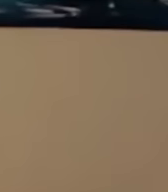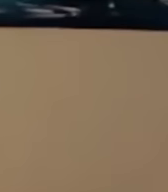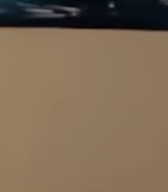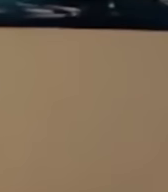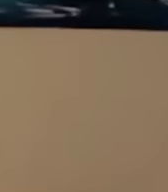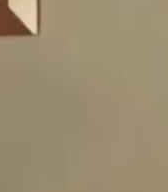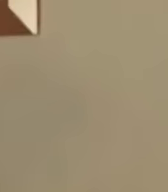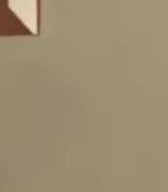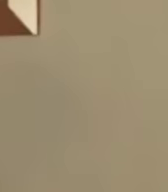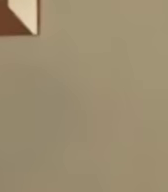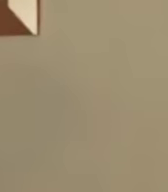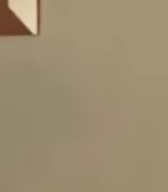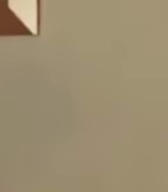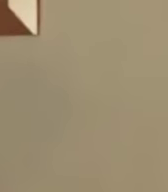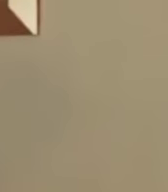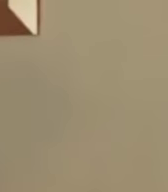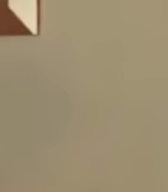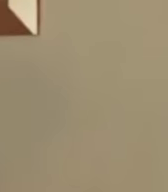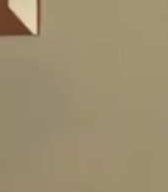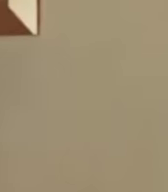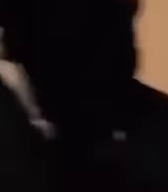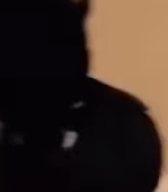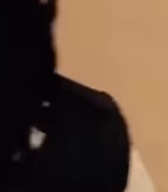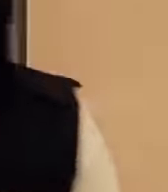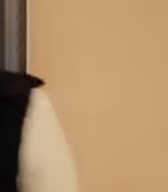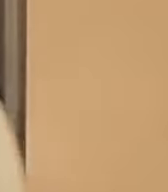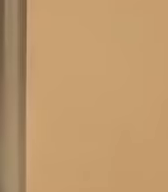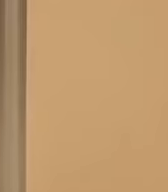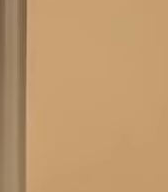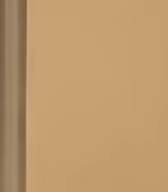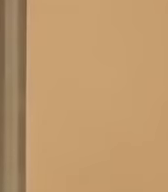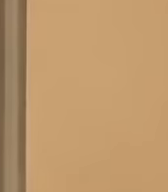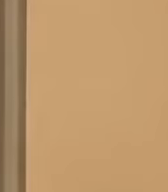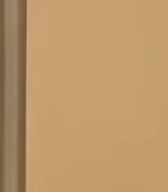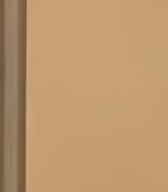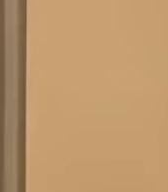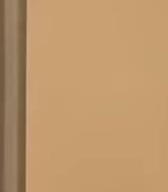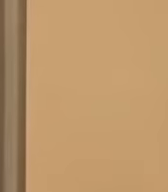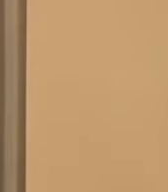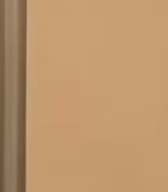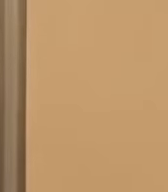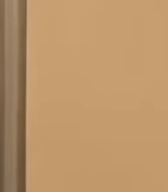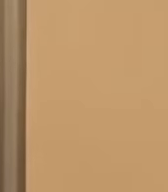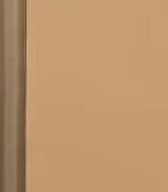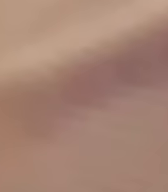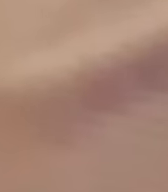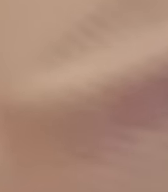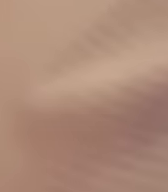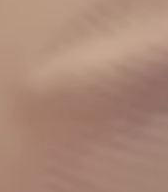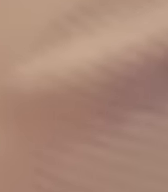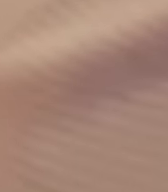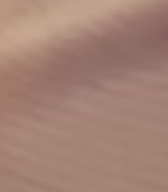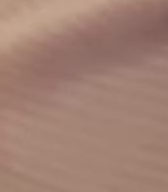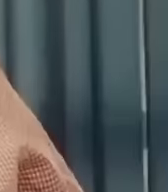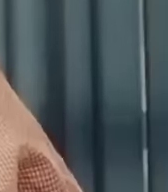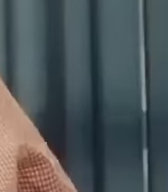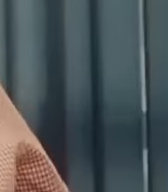Gabani. Dobota mina kuse gabani ekhalama. Awathi kuse gama. Sisi ngithethe namhla sekwene.